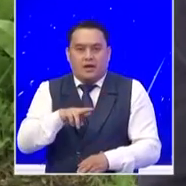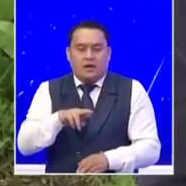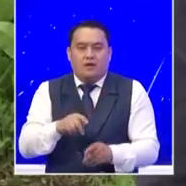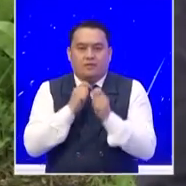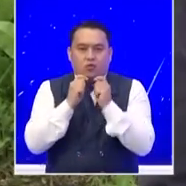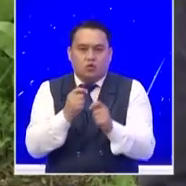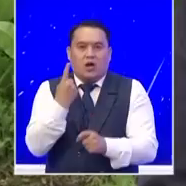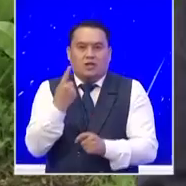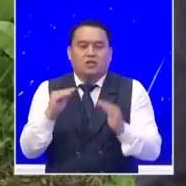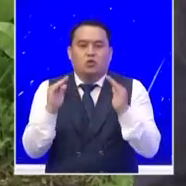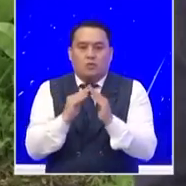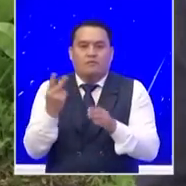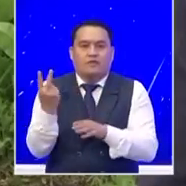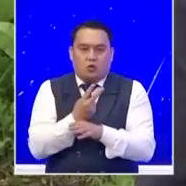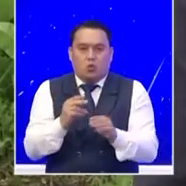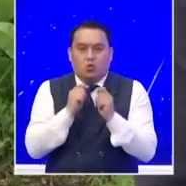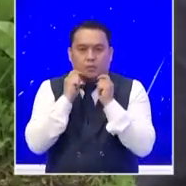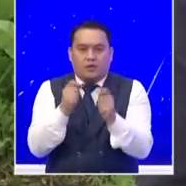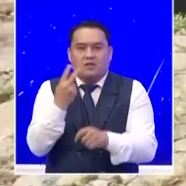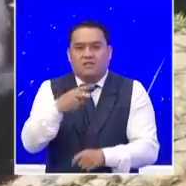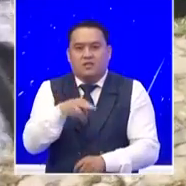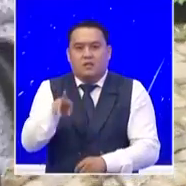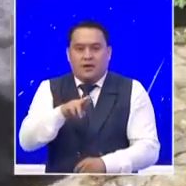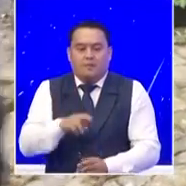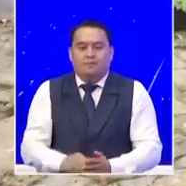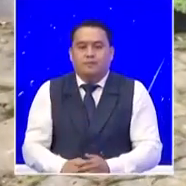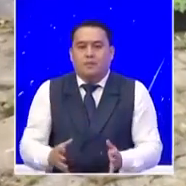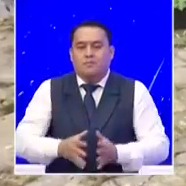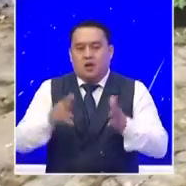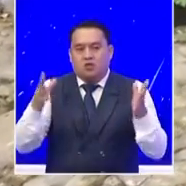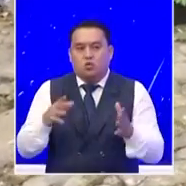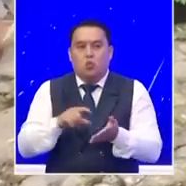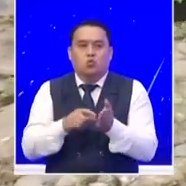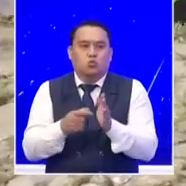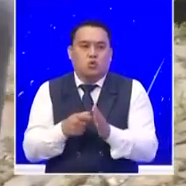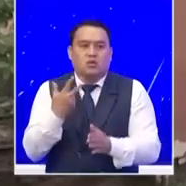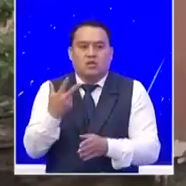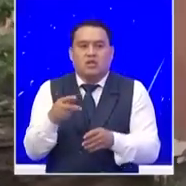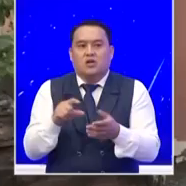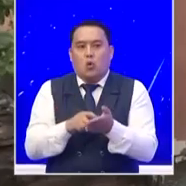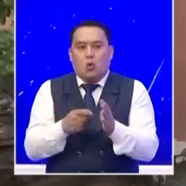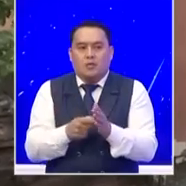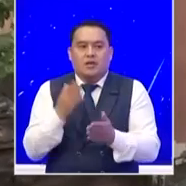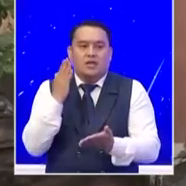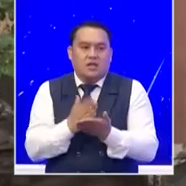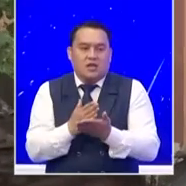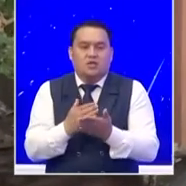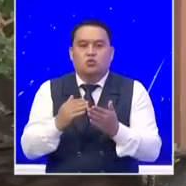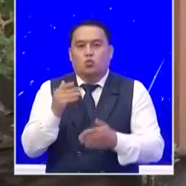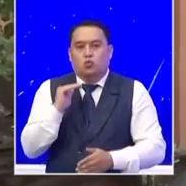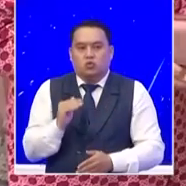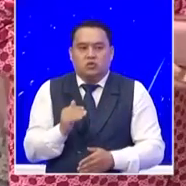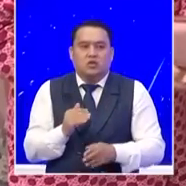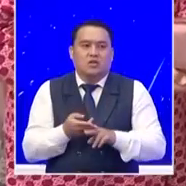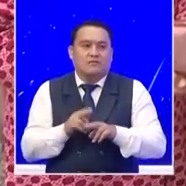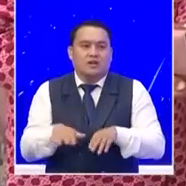один дом, вот второй дом мы вручаем 20 мая. Новый дом просторный, большой зал, кухня, 3 спальные комнаты. Есть и приусадебный участок. Его